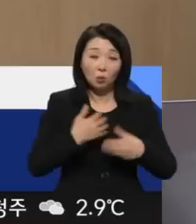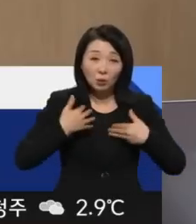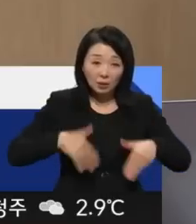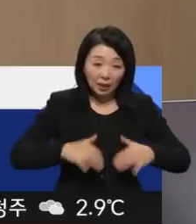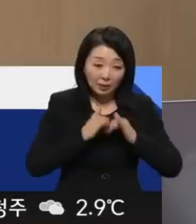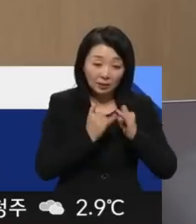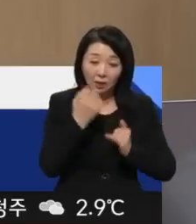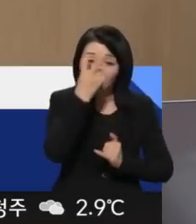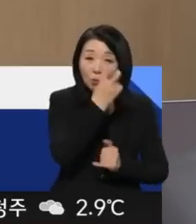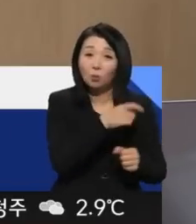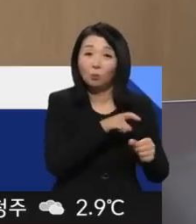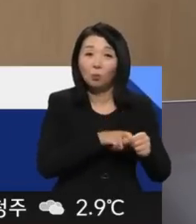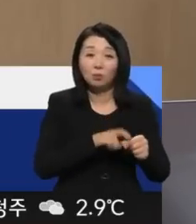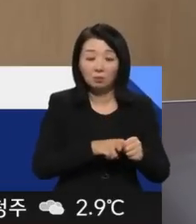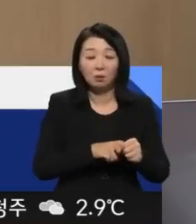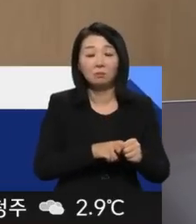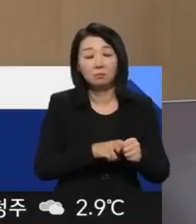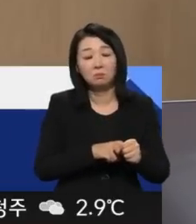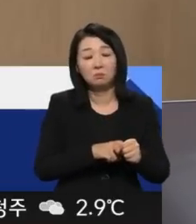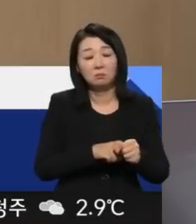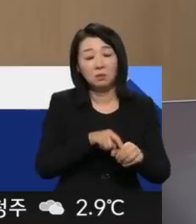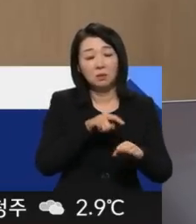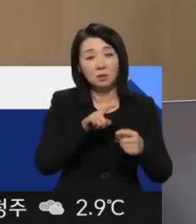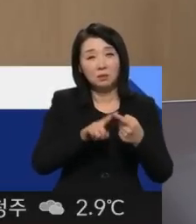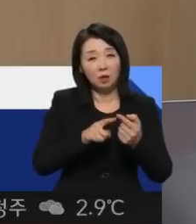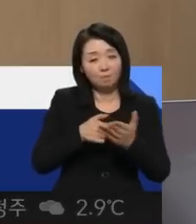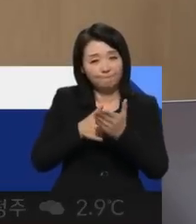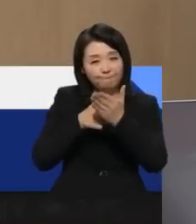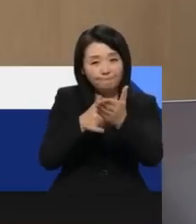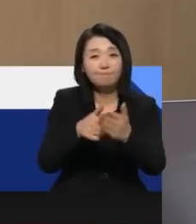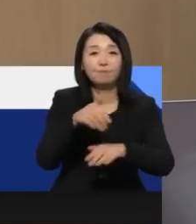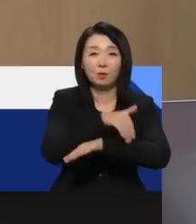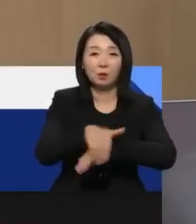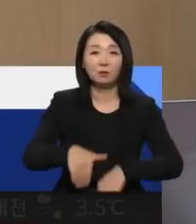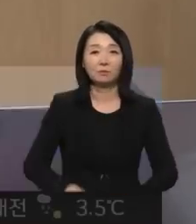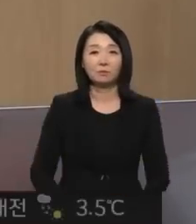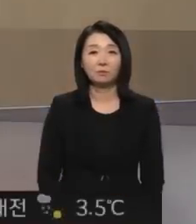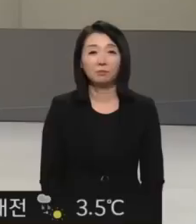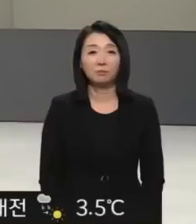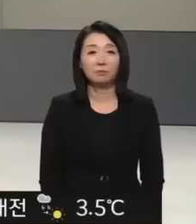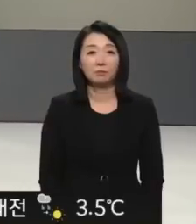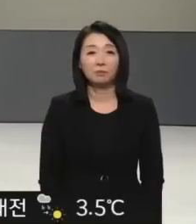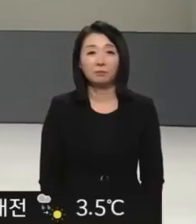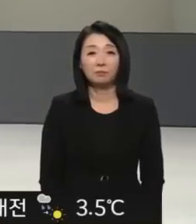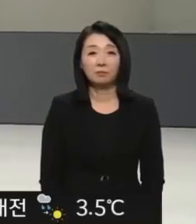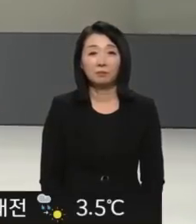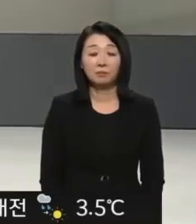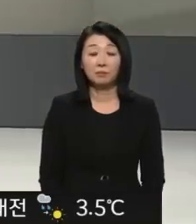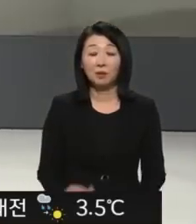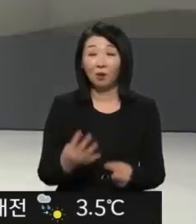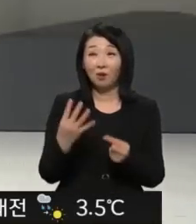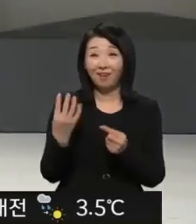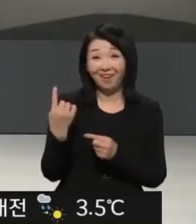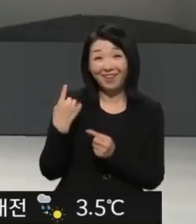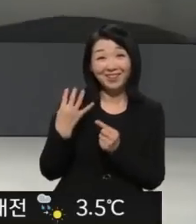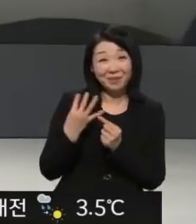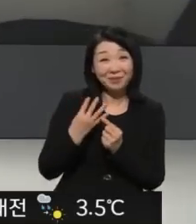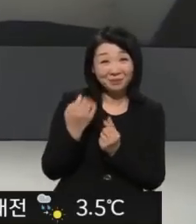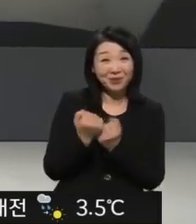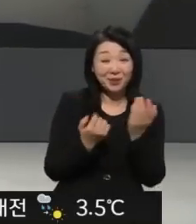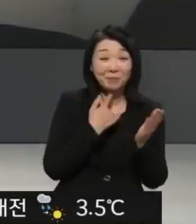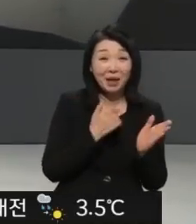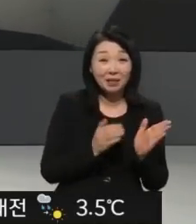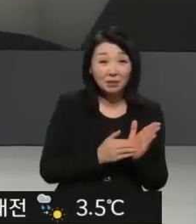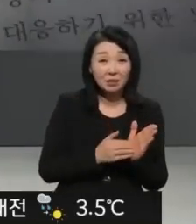위해 흔들림 없이 개혁을 추진해 나갈 것입니다. 네, 어제 네 번째 픽으로 잠시